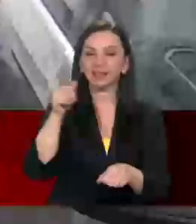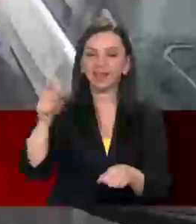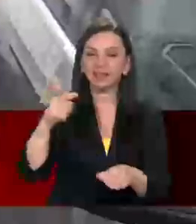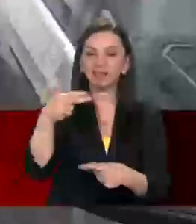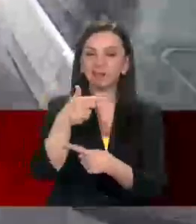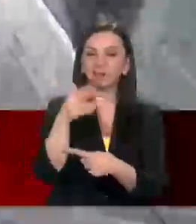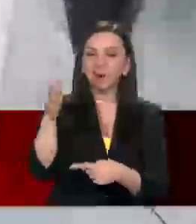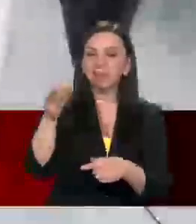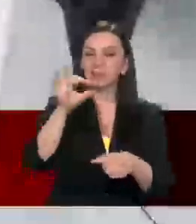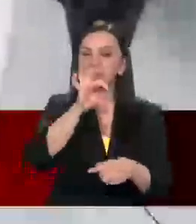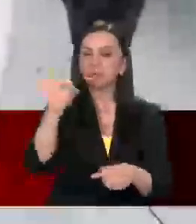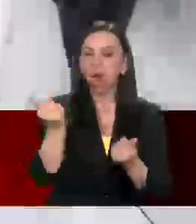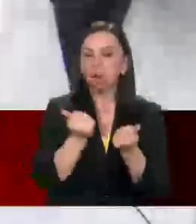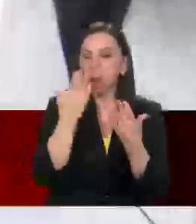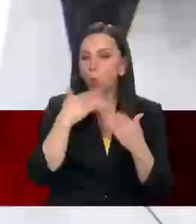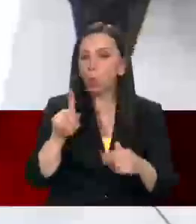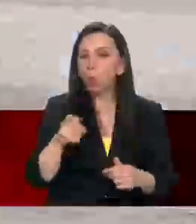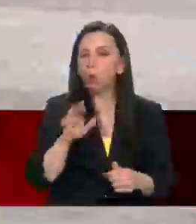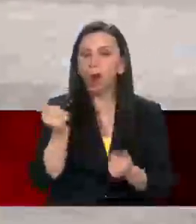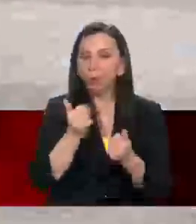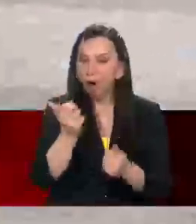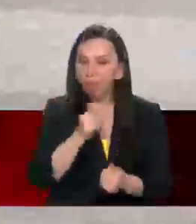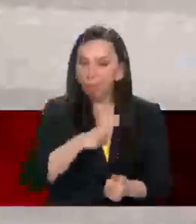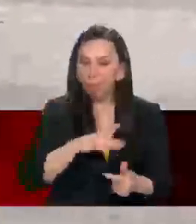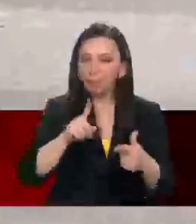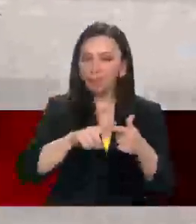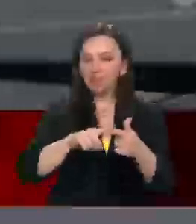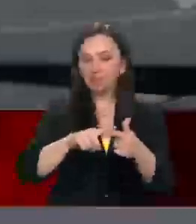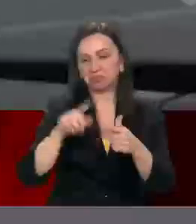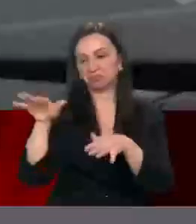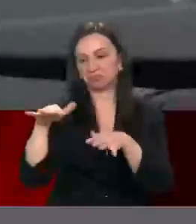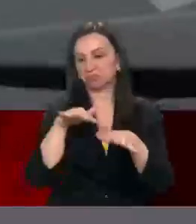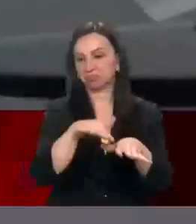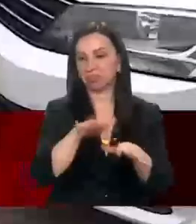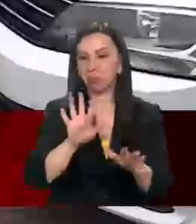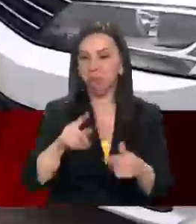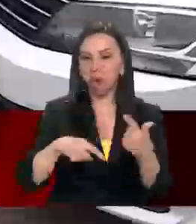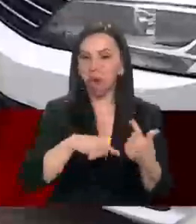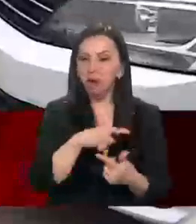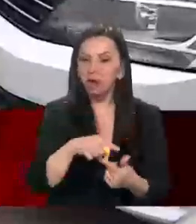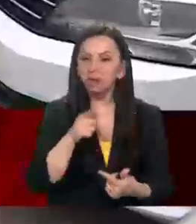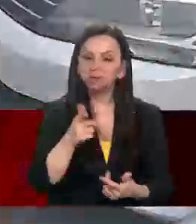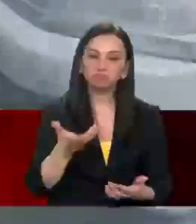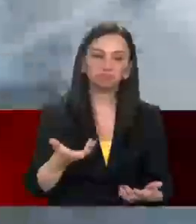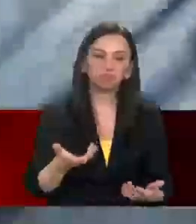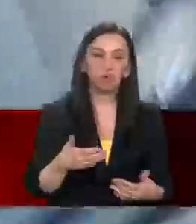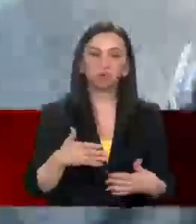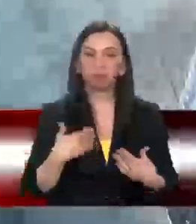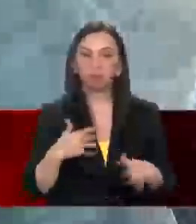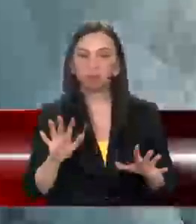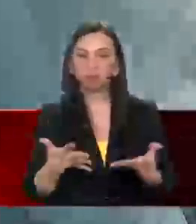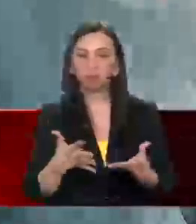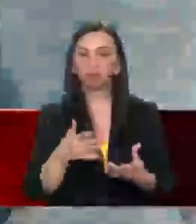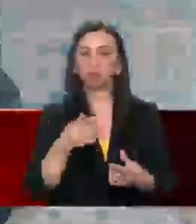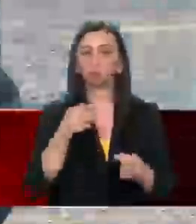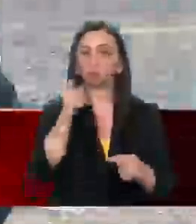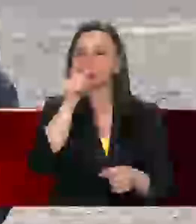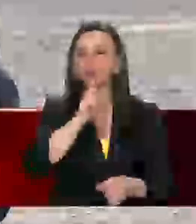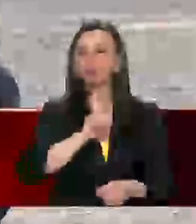sıfır araba bulamıyor. Bu nedenle araç alacaklar ikinci ele yöneldi ama aradığını orada da bulamadı çünkü fiyatlar %20